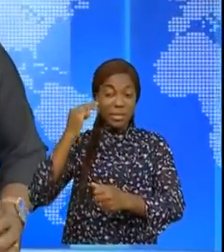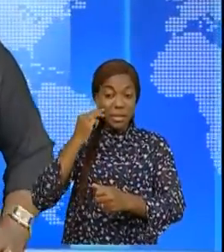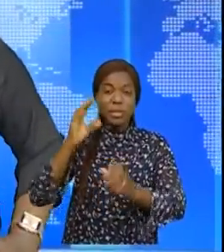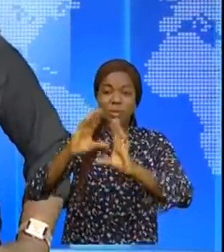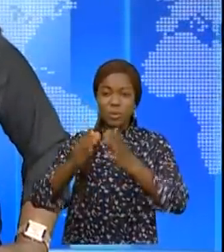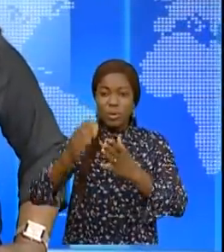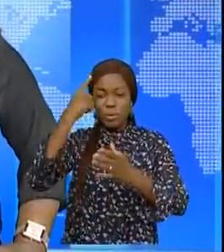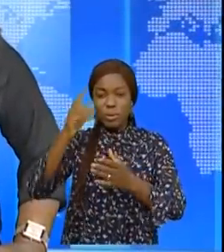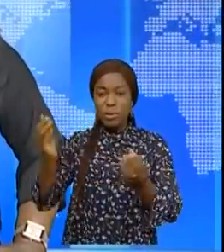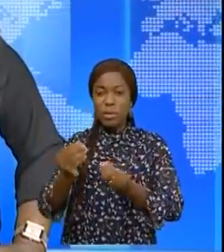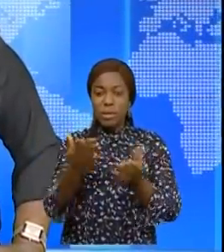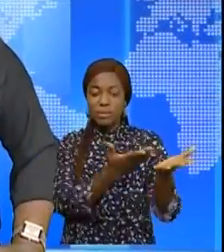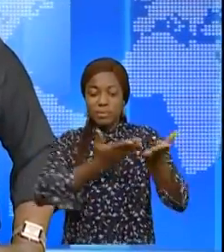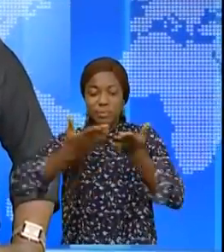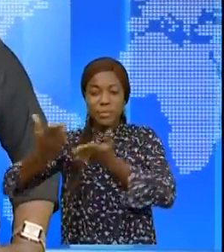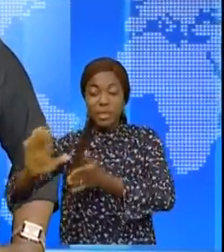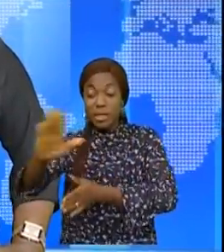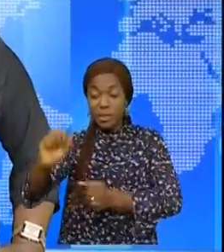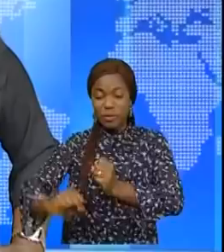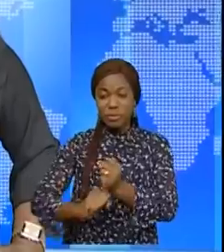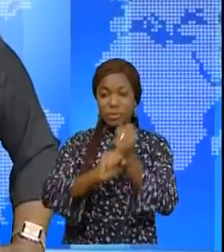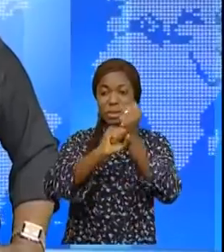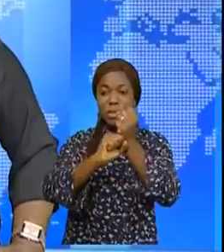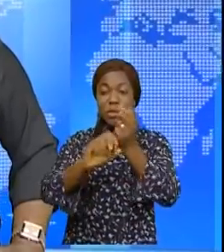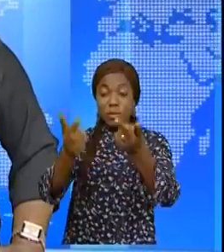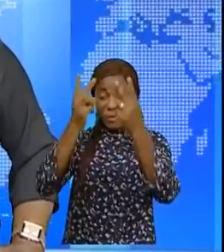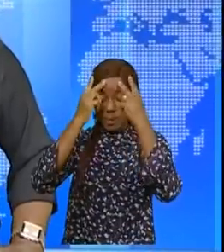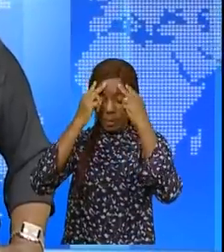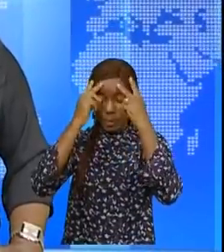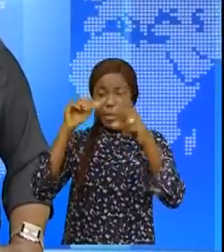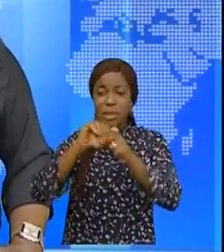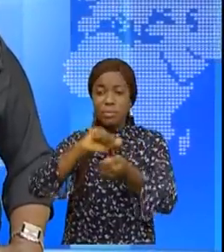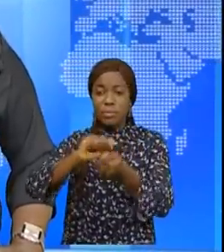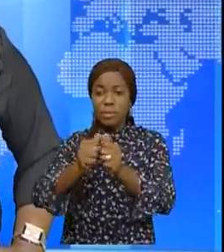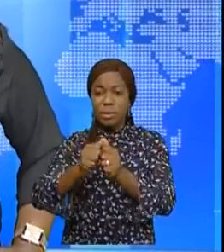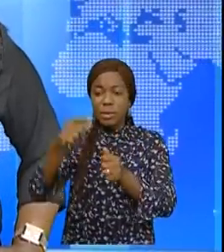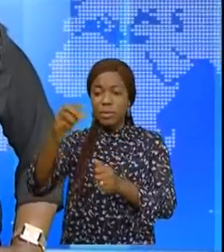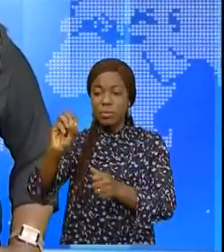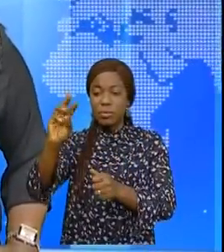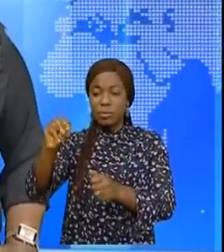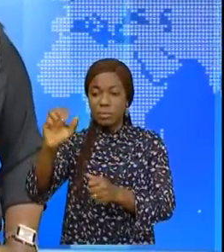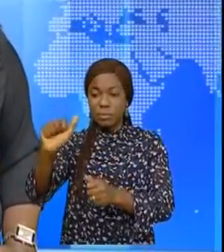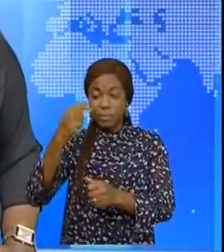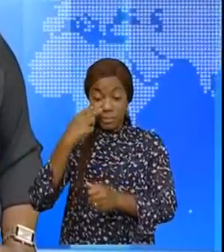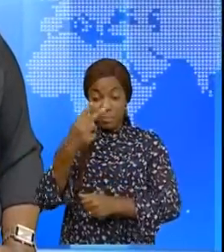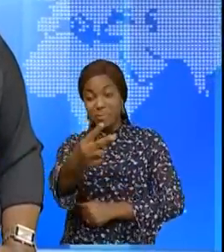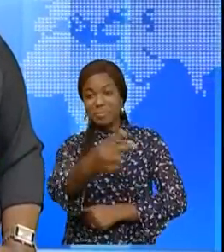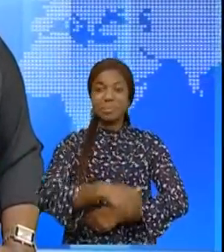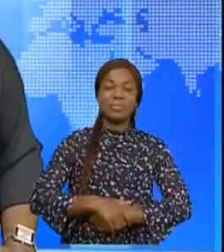Tous comptent apporter leur soutien aux victimes de la catastrophe de Goma. Patty Tondouango a signé ce